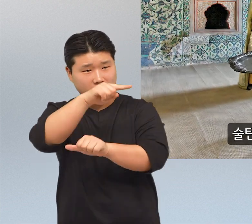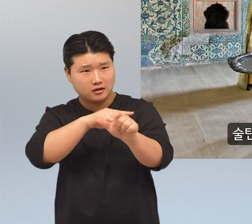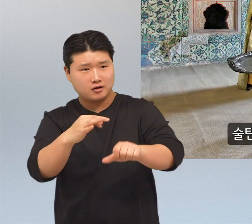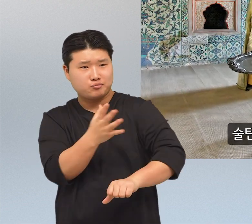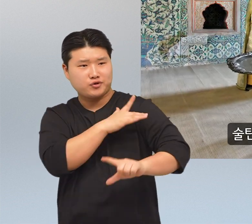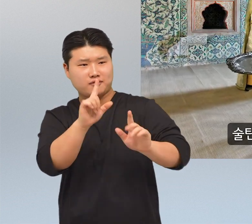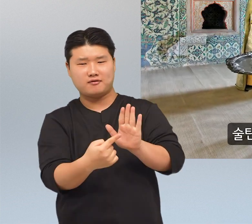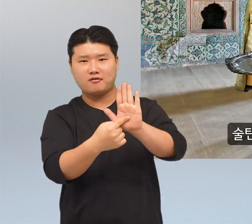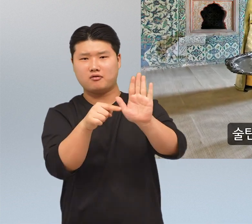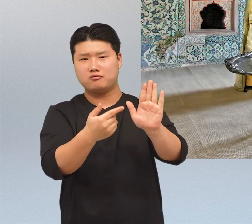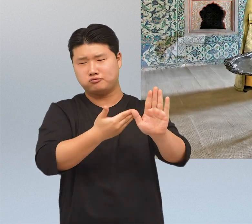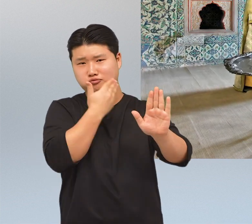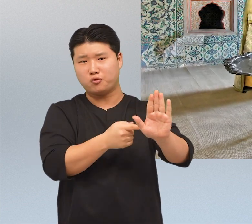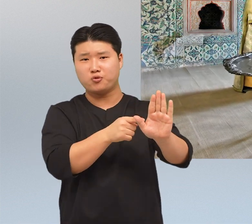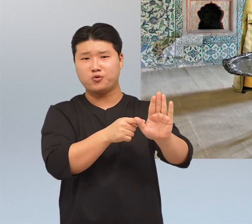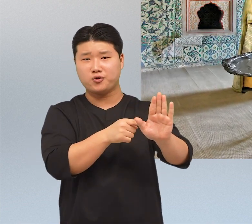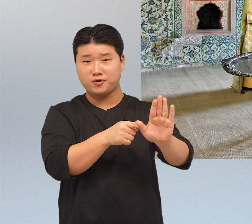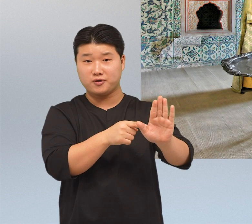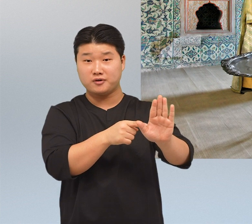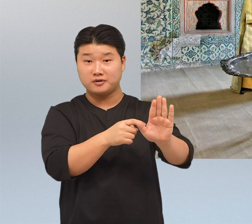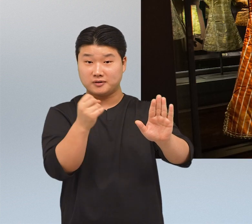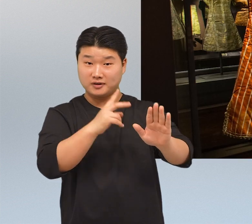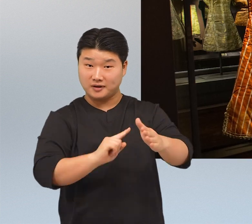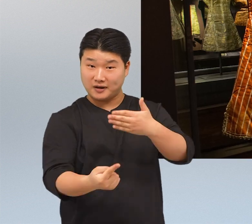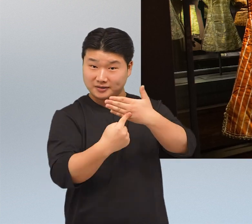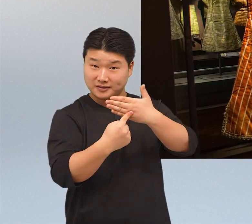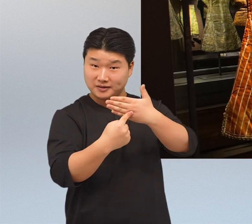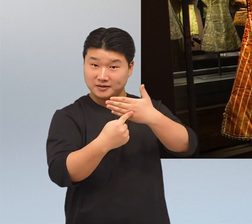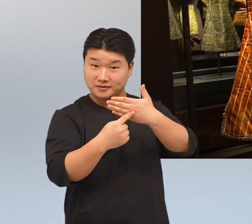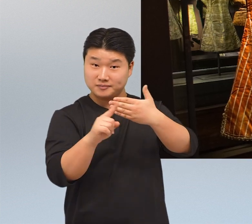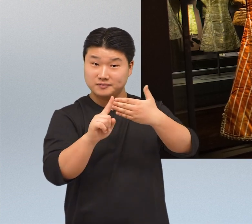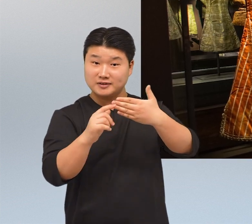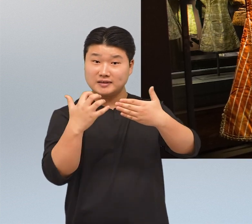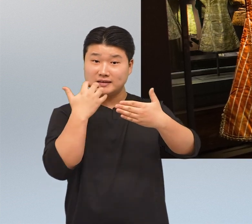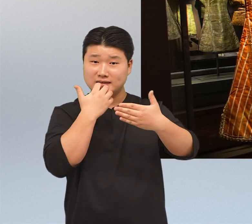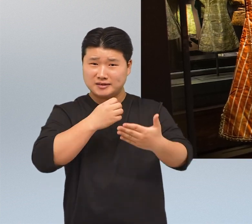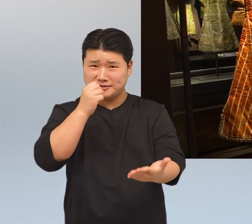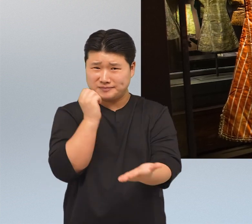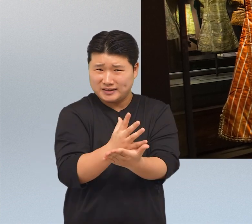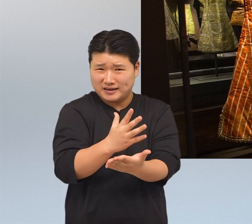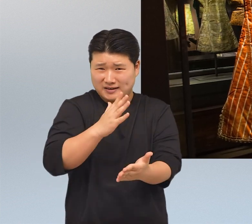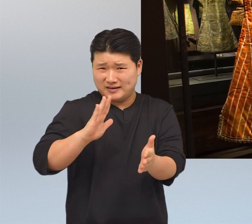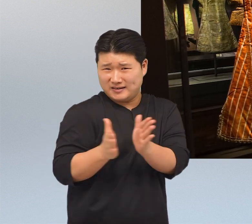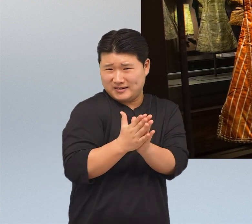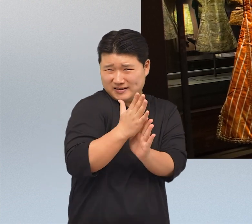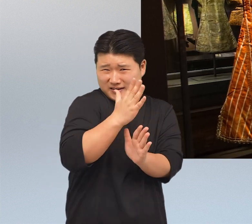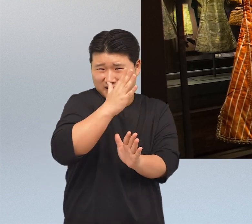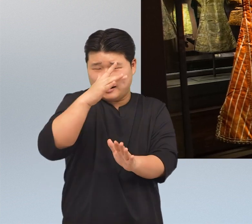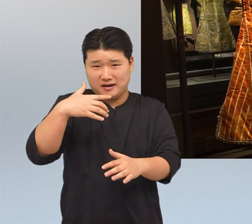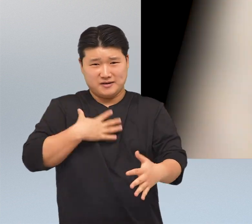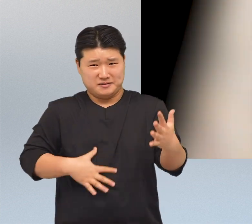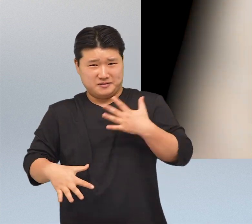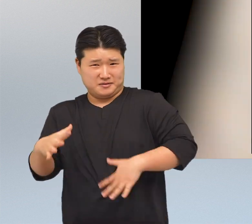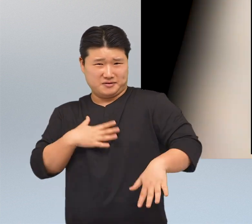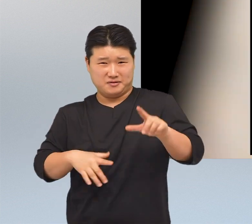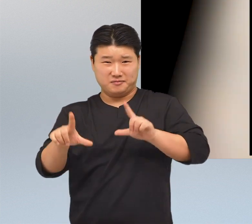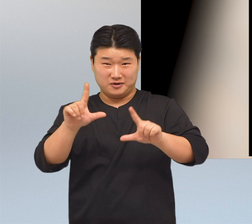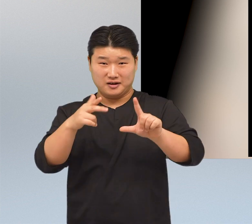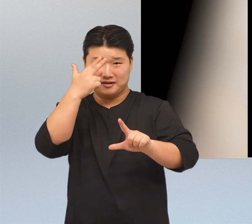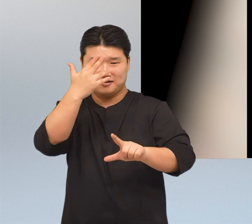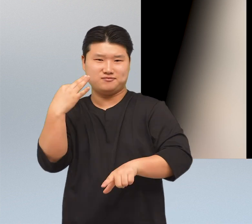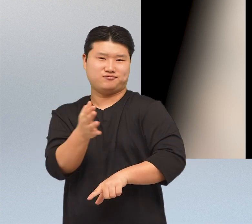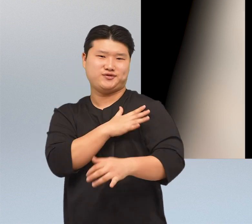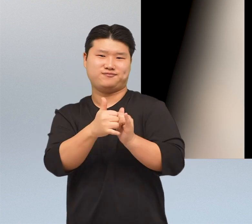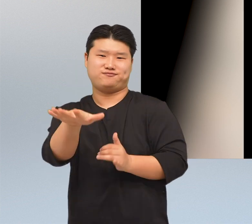옷을 중요하게 여겼고 그 중에서도 제일 바깥에 있는 카프탄은 가장 비싸고 화려한